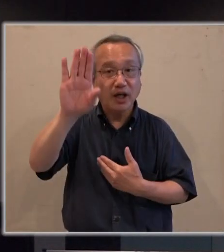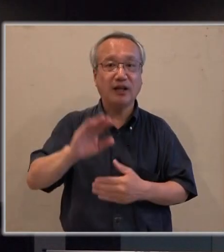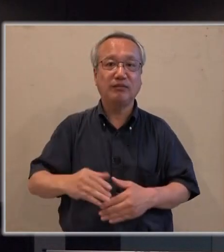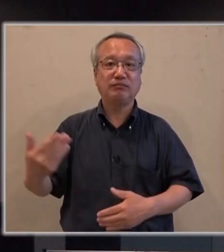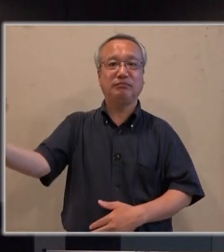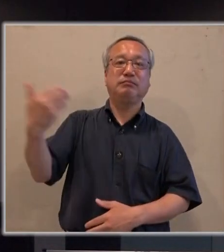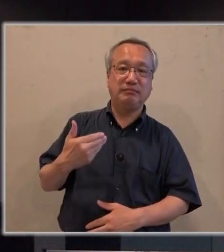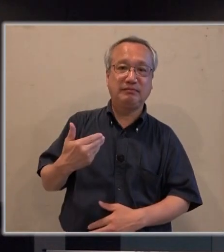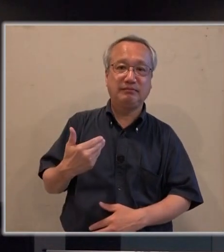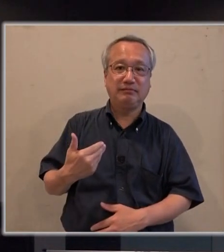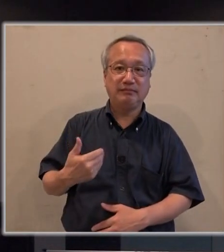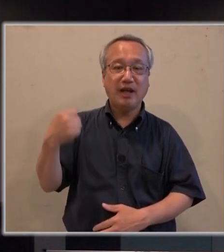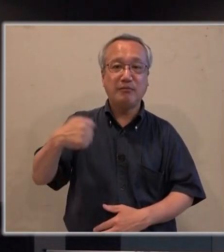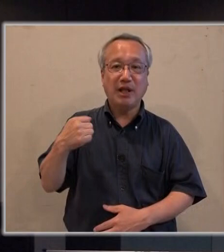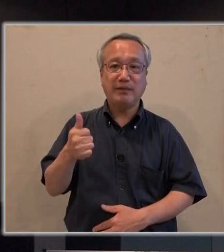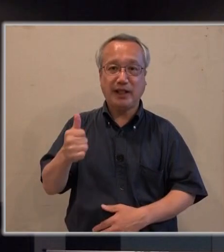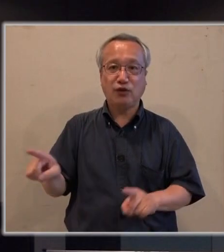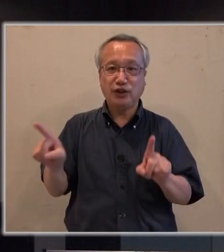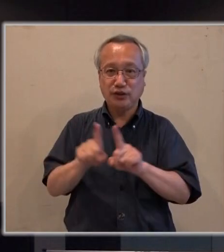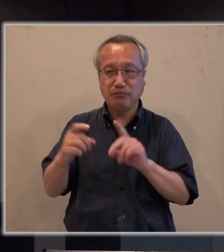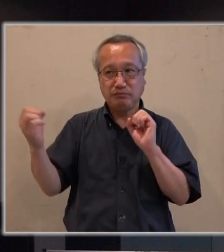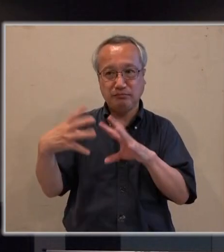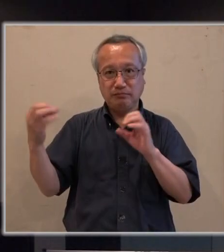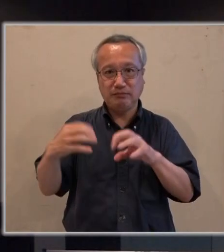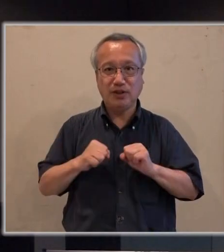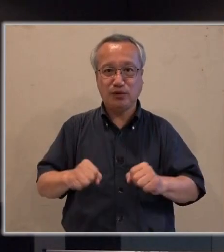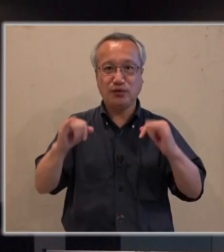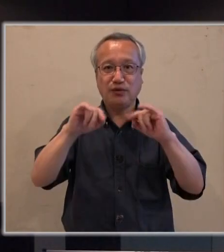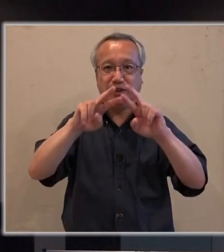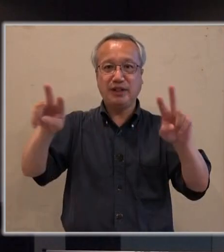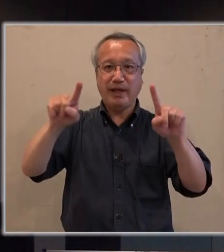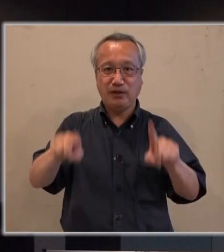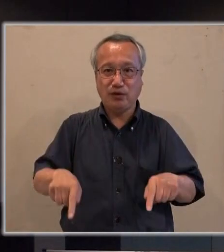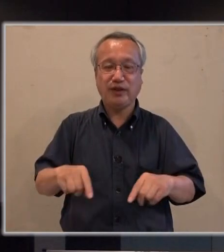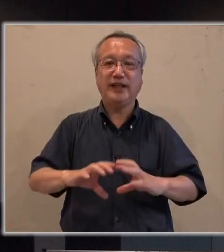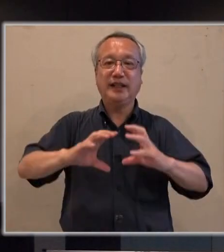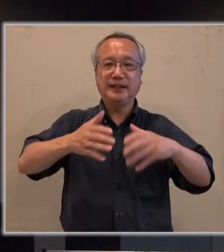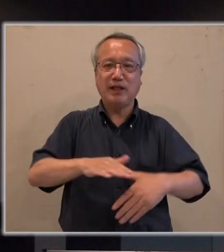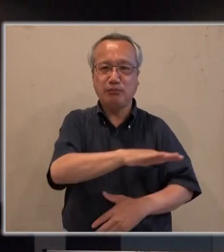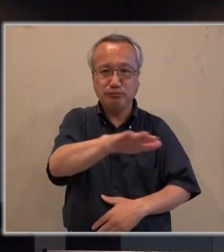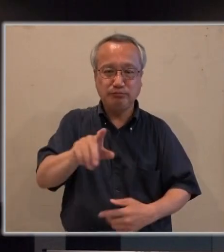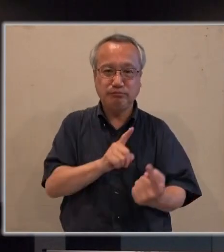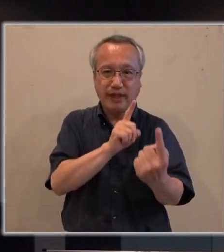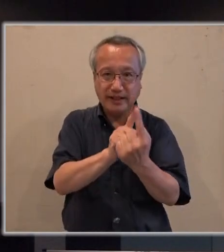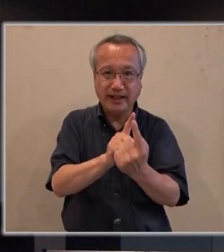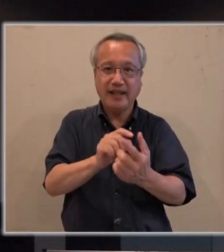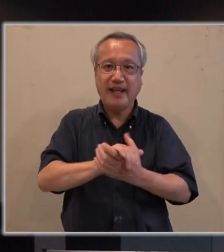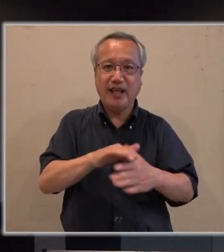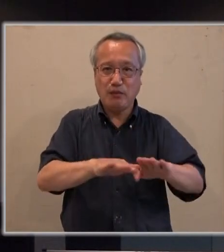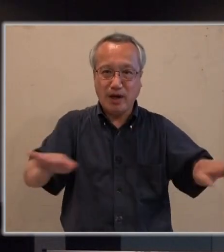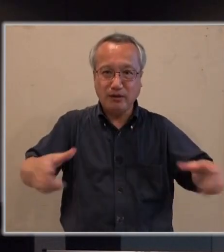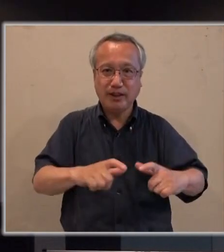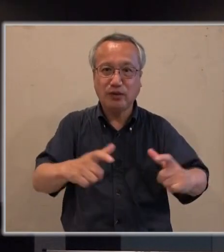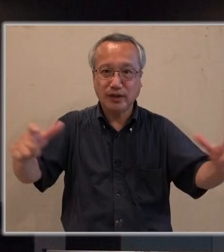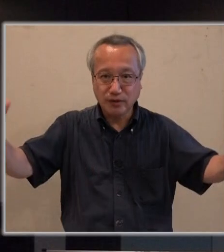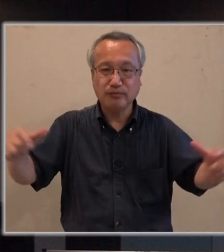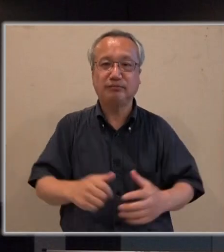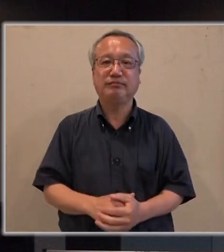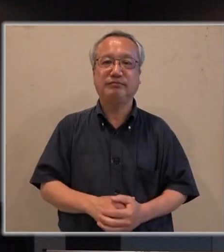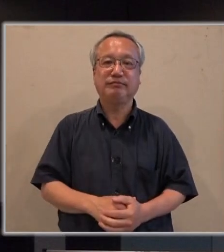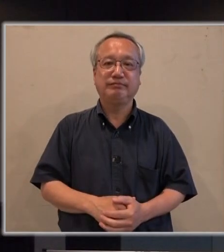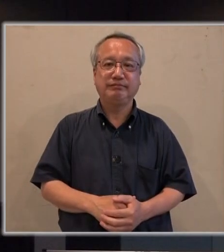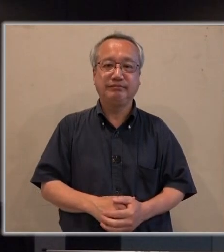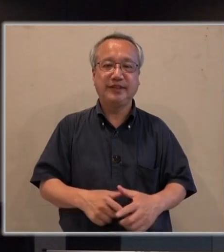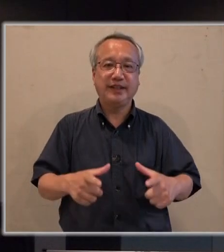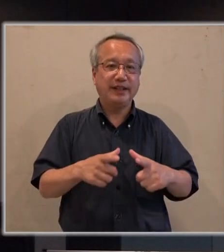きまして、宮城さんという方と一緒に対談するようなイベントを行ったりですとか、世界に向けて平和の輪を広げていこうということで、面白そうというふうな感情